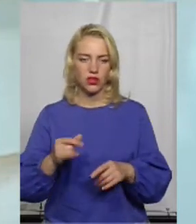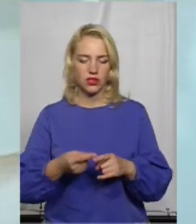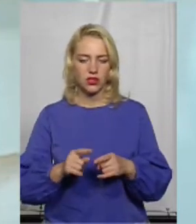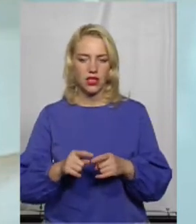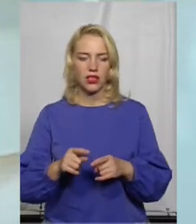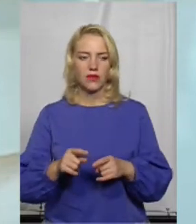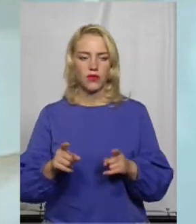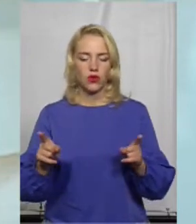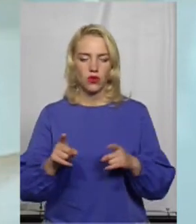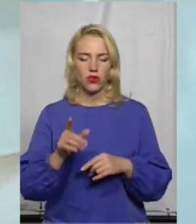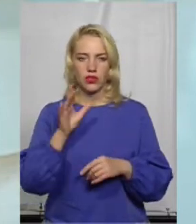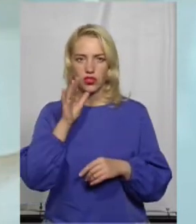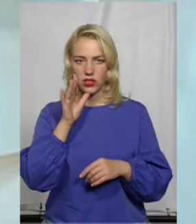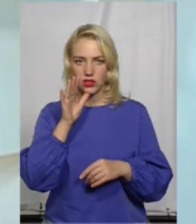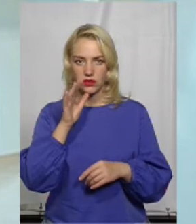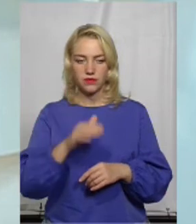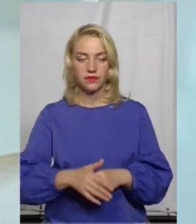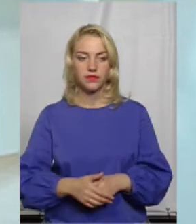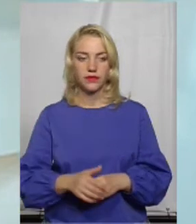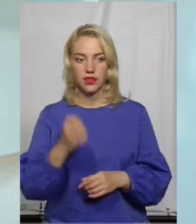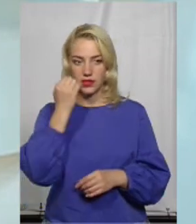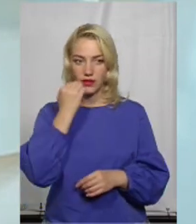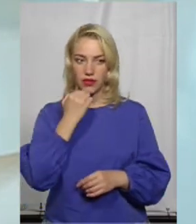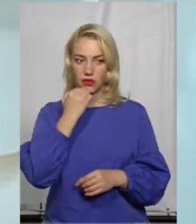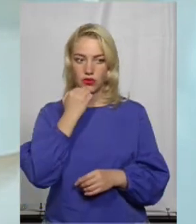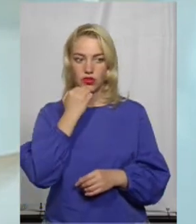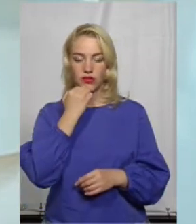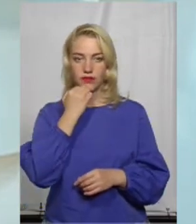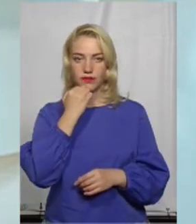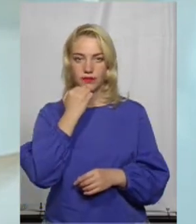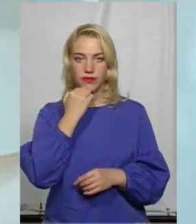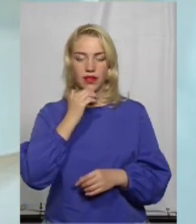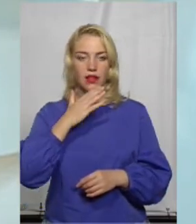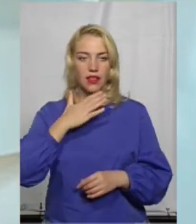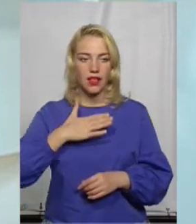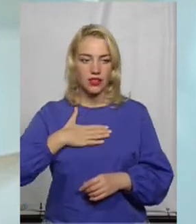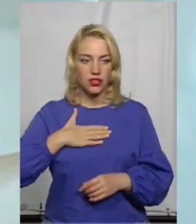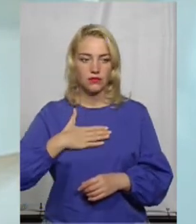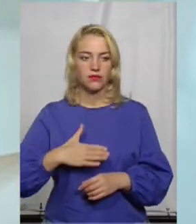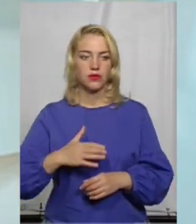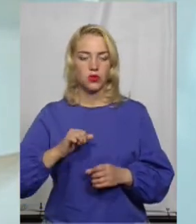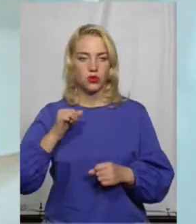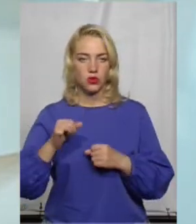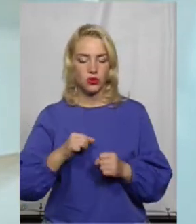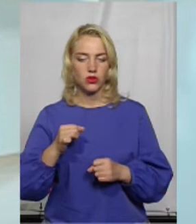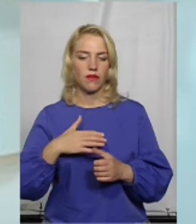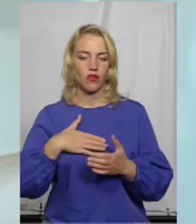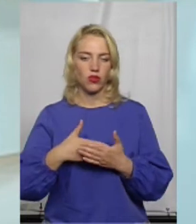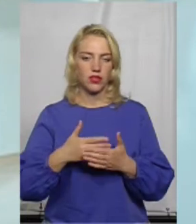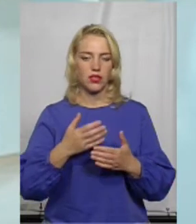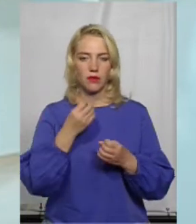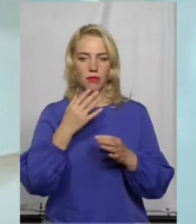за цей такий короткий тривалий час, завдячуючи нашим друзям,